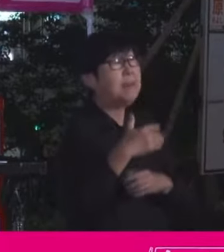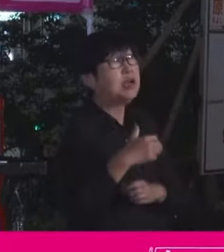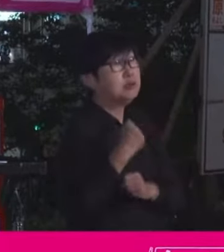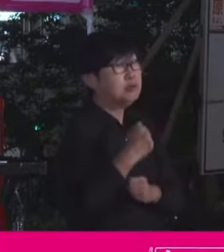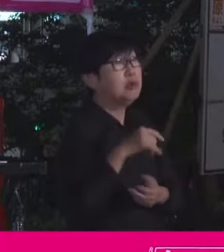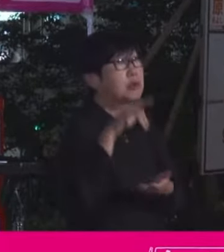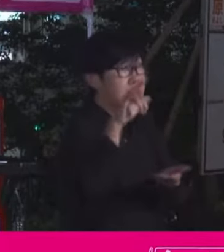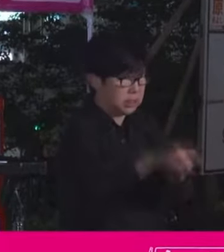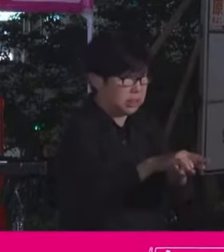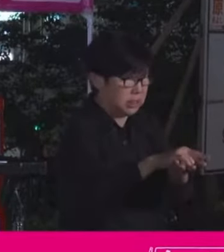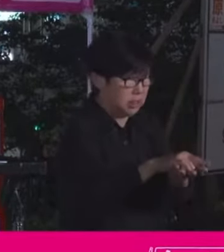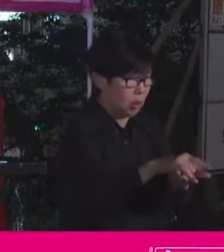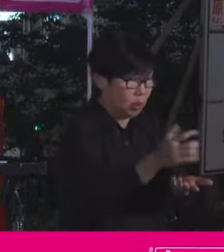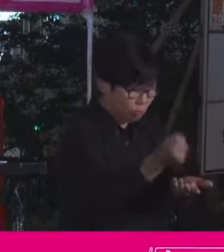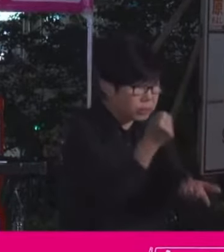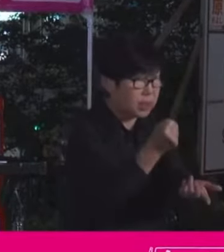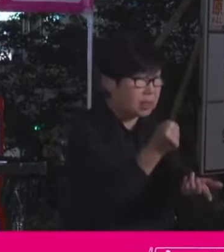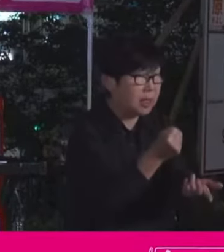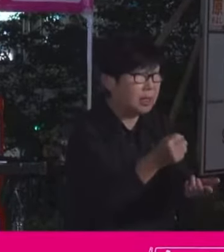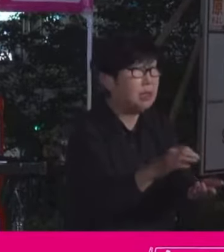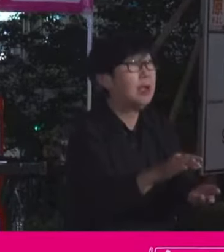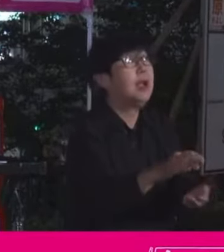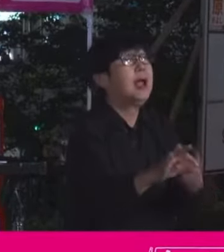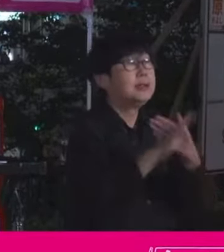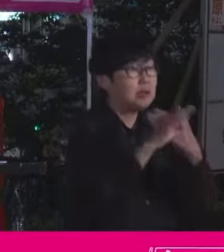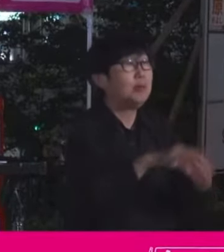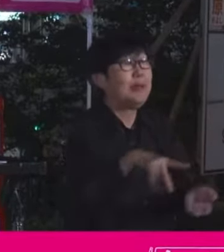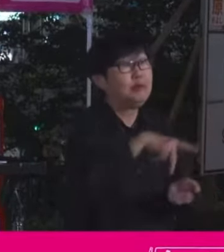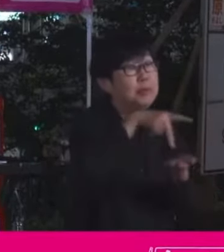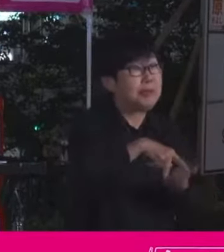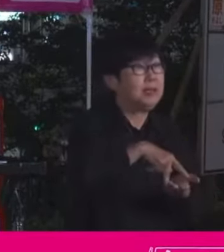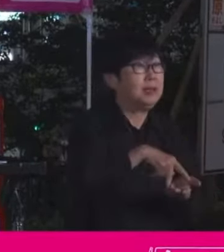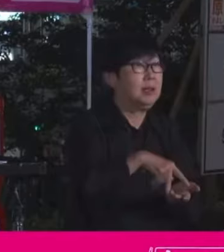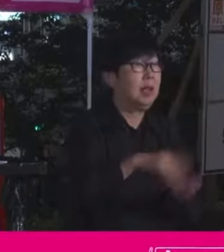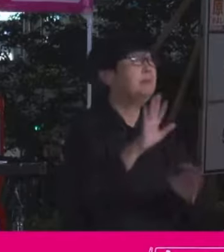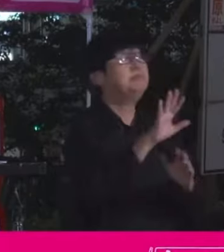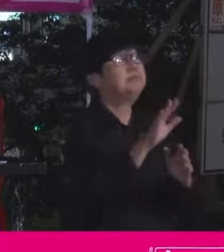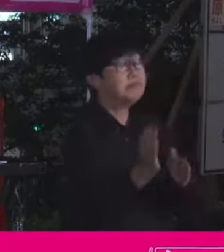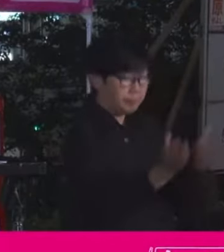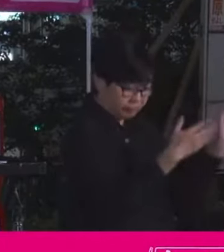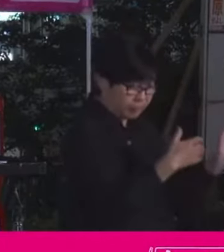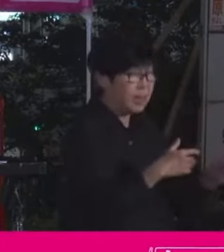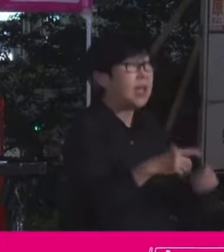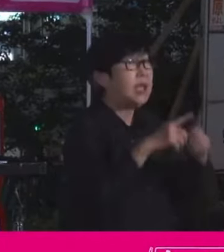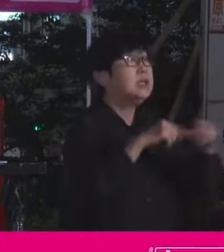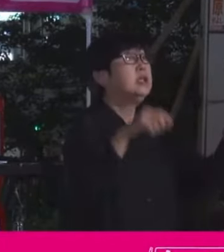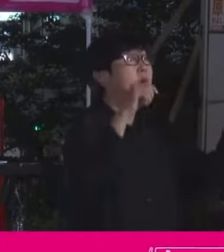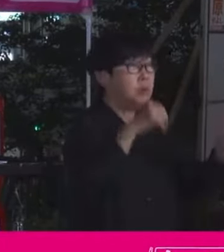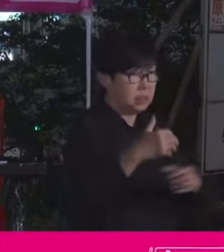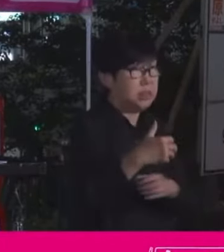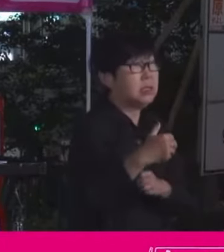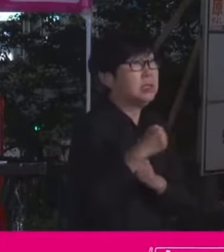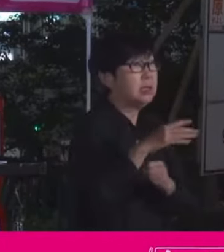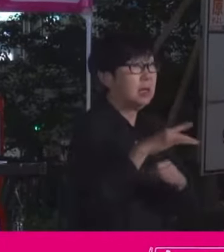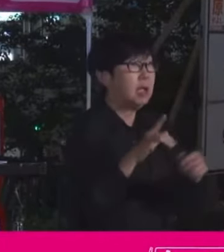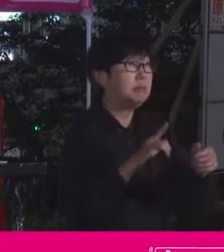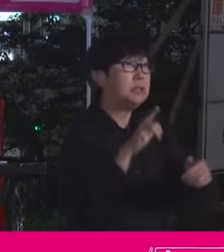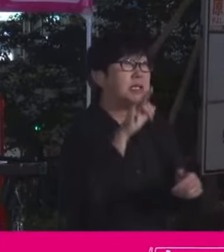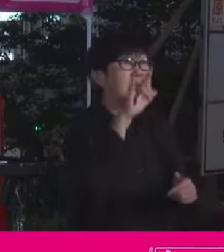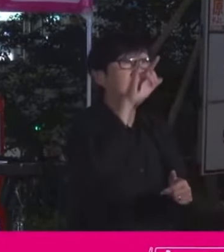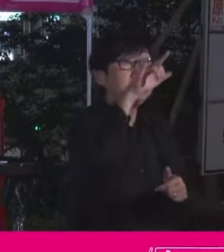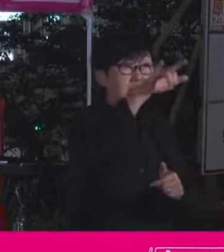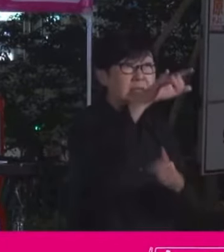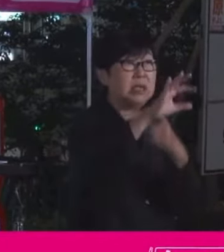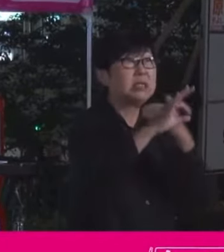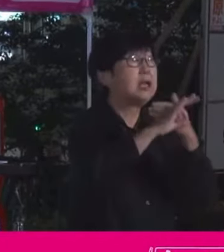を持っていて、その国に、例えばドイツ、フィリピンに、まあ、日本がいいか、日本で、日本 で, でここを飛び立って、例え